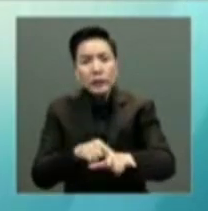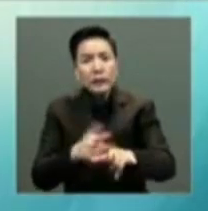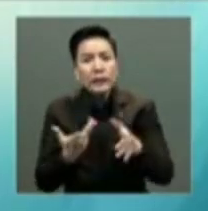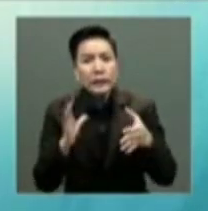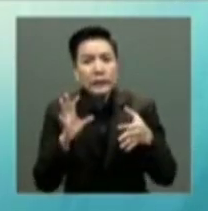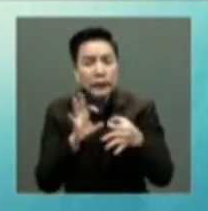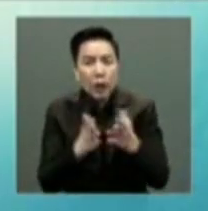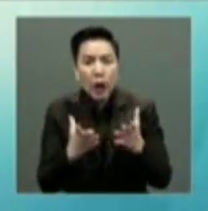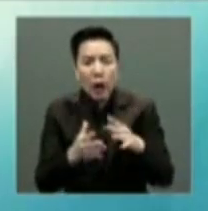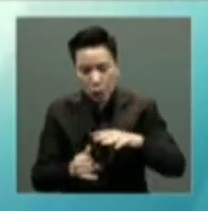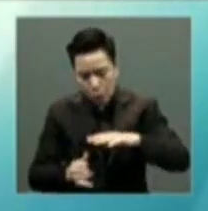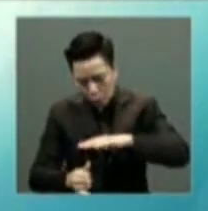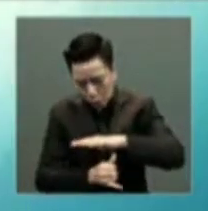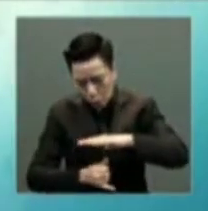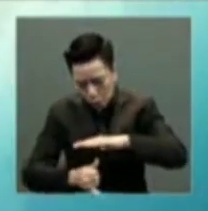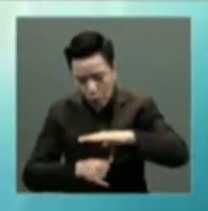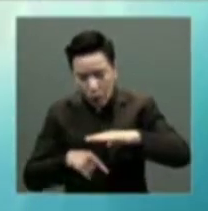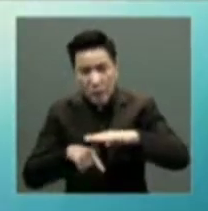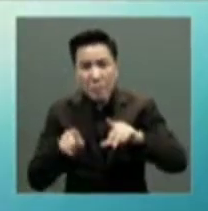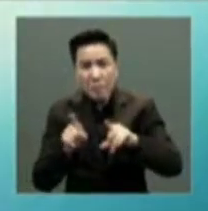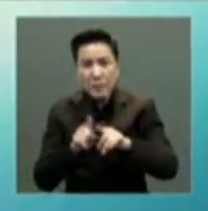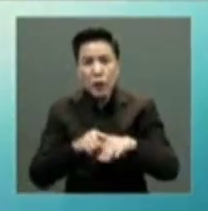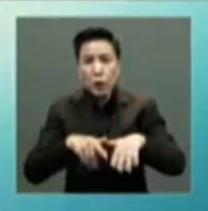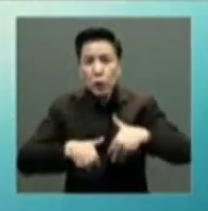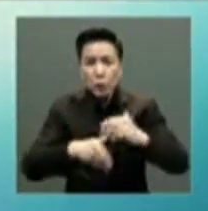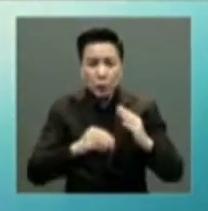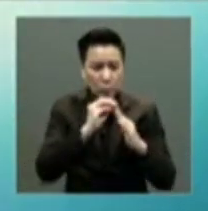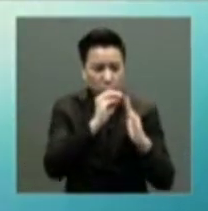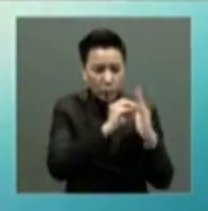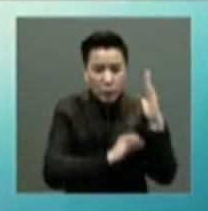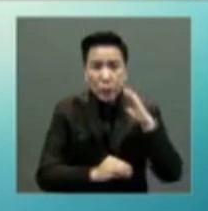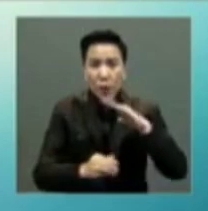กว่าที่ขึ้นเครื่องมาฟังดูแล้วน่ากังวลใจมากเลยนะครับเพราะฉะนั้นการรับคนไทยกับเข้ามาถึงแม้ว่าจะมีมาตรการตั้งแต่ก่อนขึ้นเครื่องนะครับนั่งเครื่องมาแล้วลงเครื่องนี่ถ้าพูดว่าเรื่องของคำว่าstateคอทันทีนอนเราหรือ Local